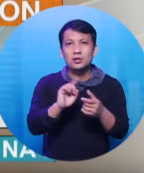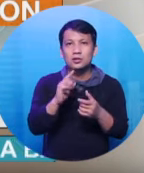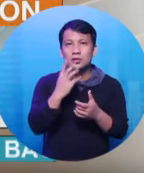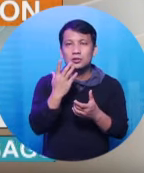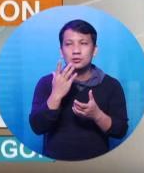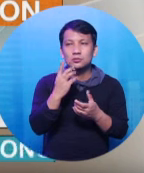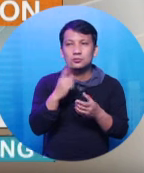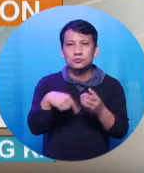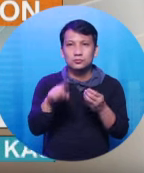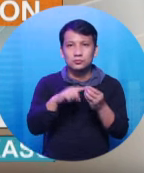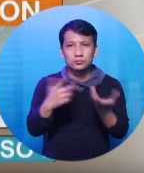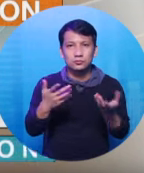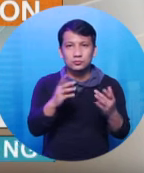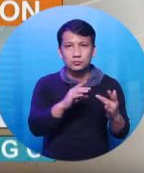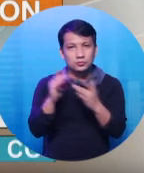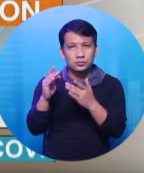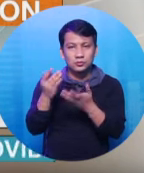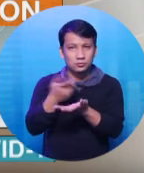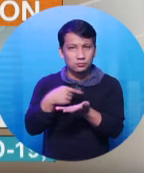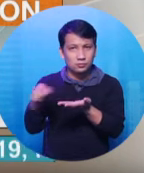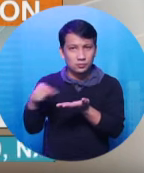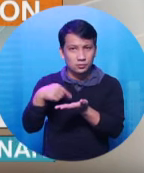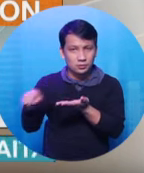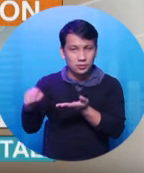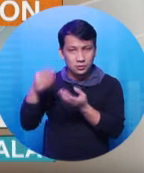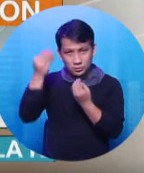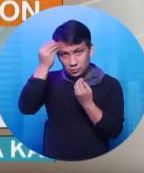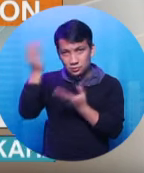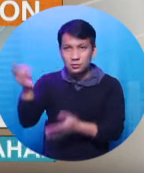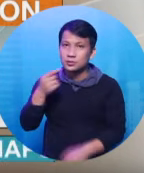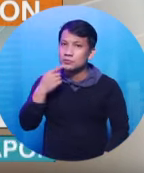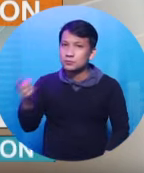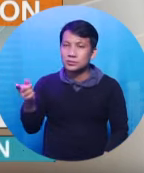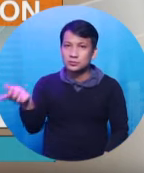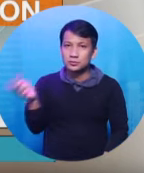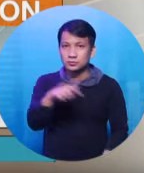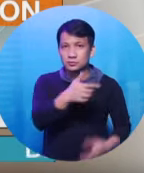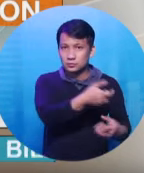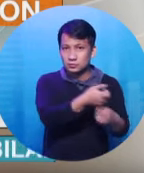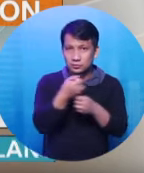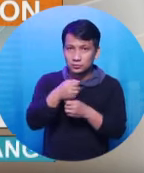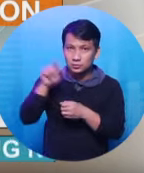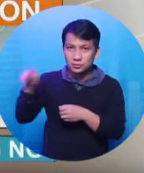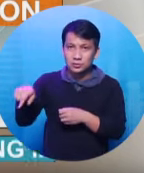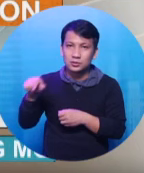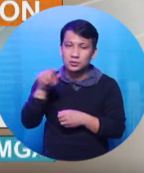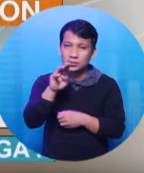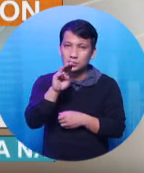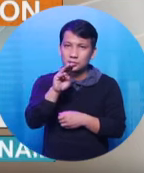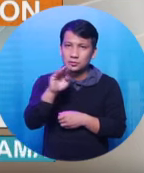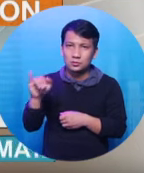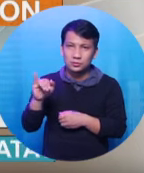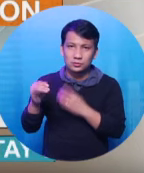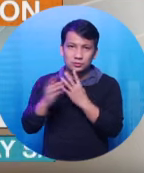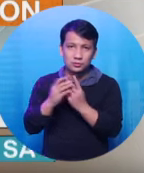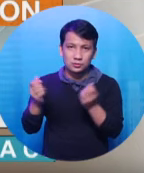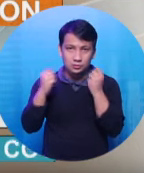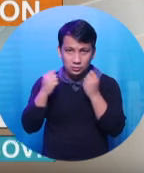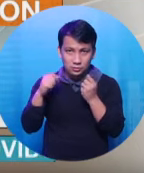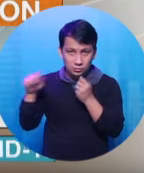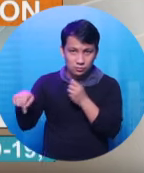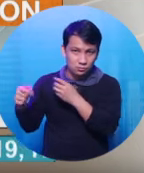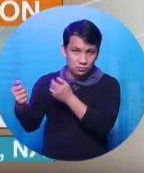po ay bibigyan ng pagkakataon makapagpiansa, titimbrihan namin kayo para sasaluin niyo po agad siya at dadalhin po sa inyong detention